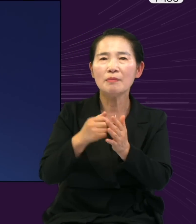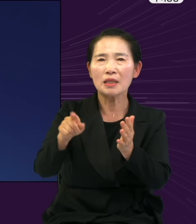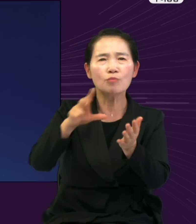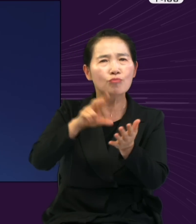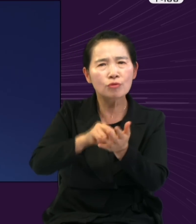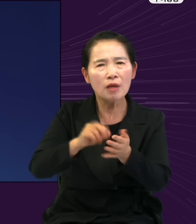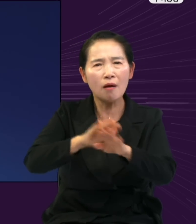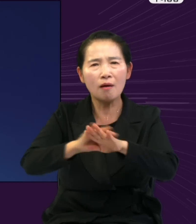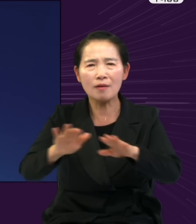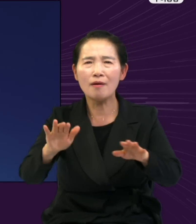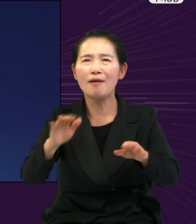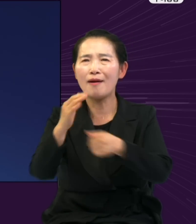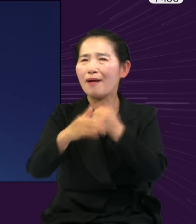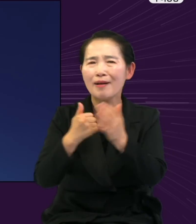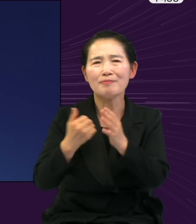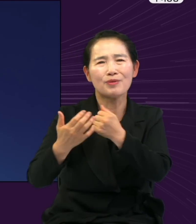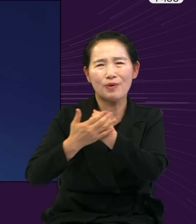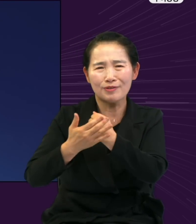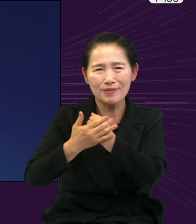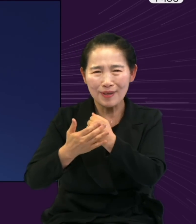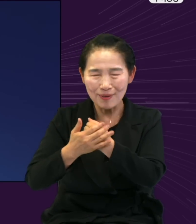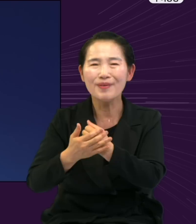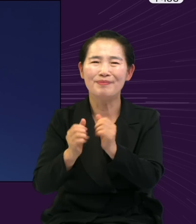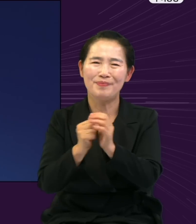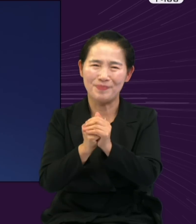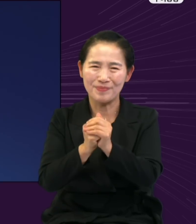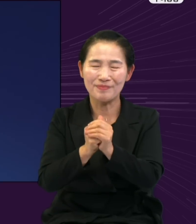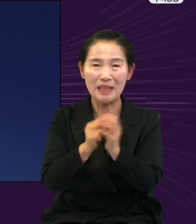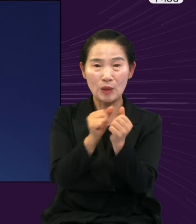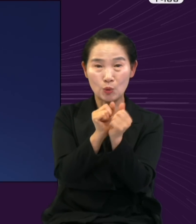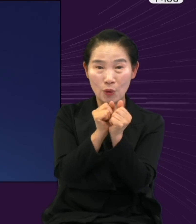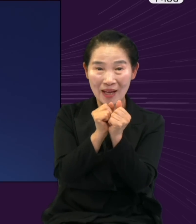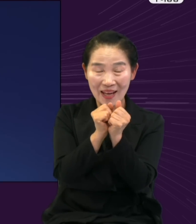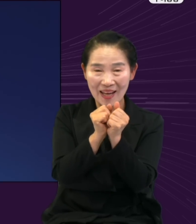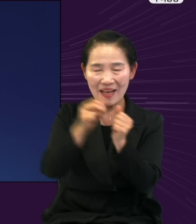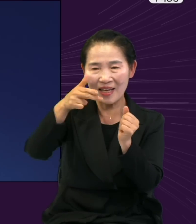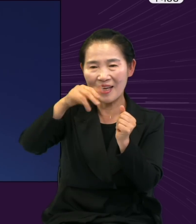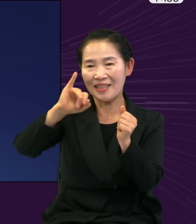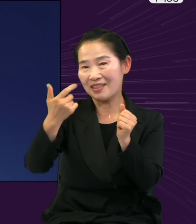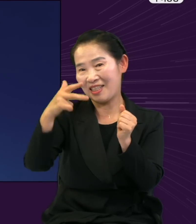해결하실 수 있습니다. 조개가 고통 속에 진주를 품고 있는 것처럼